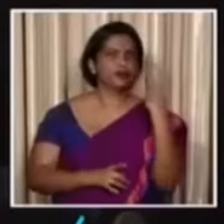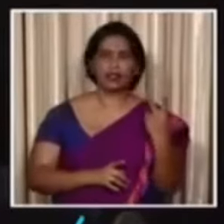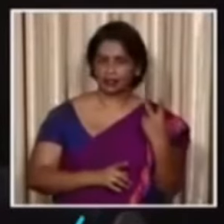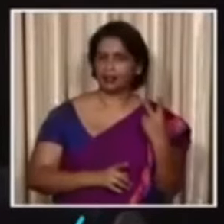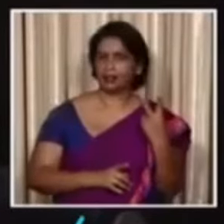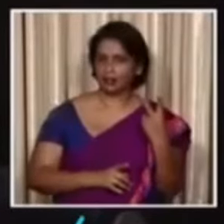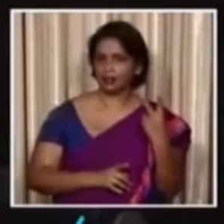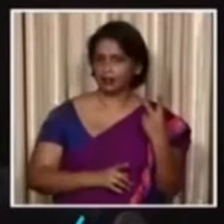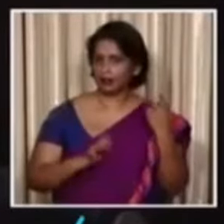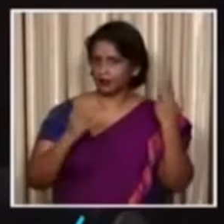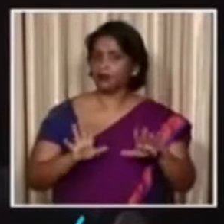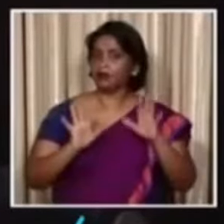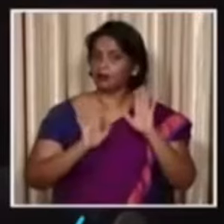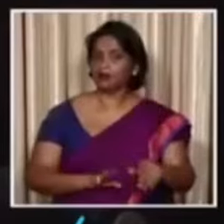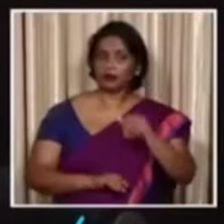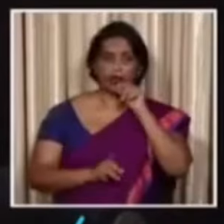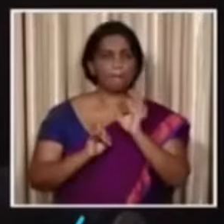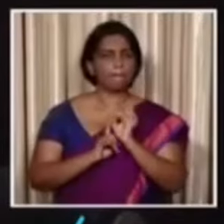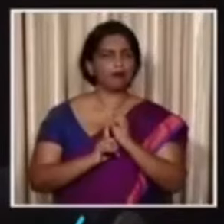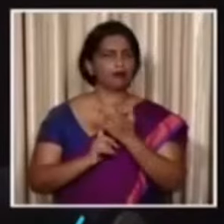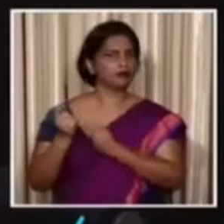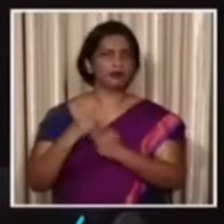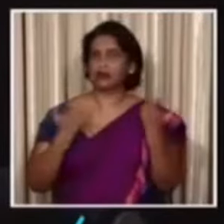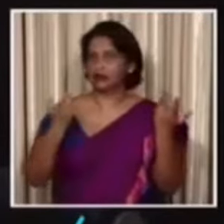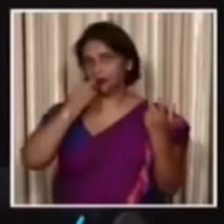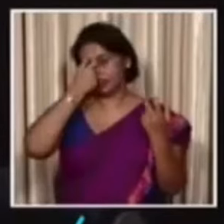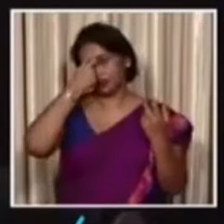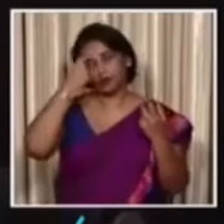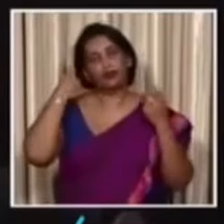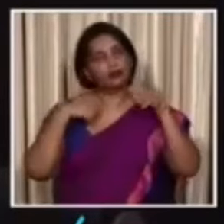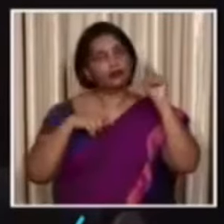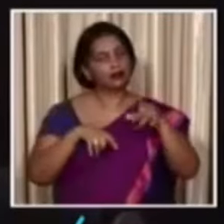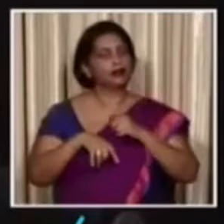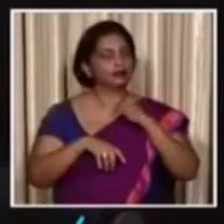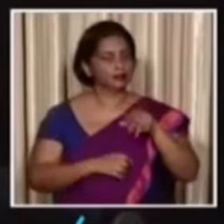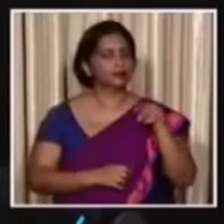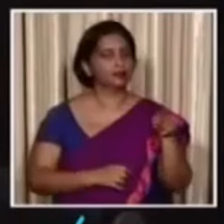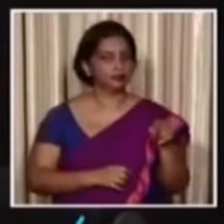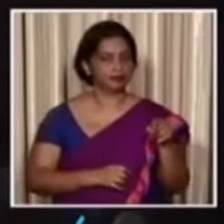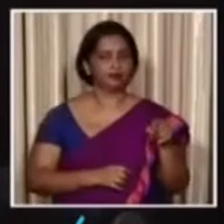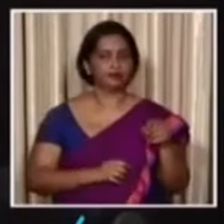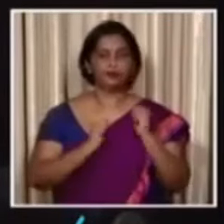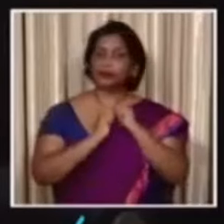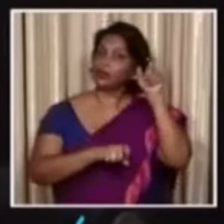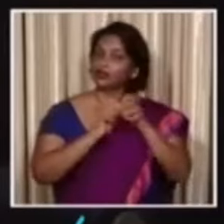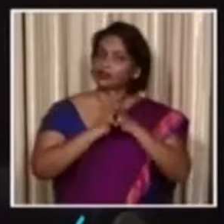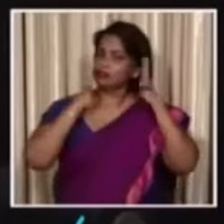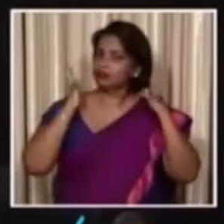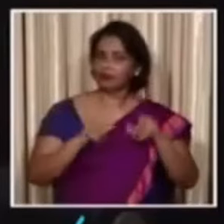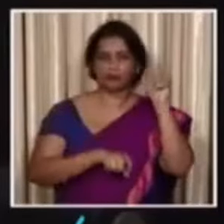කාලයක් වෙලා තියෙනවා. එහෙම කිසිම පෞද්ගලීකරණයකට ගිහිල්ලා නැහැ. එතකොට ඒ අවස්ථාවේ සේවකයන් විශාල